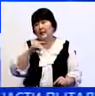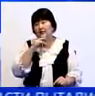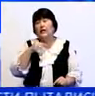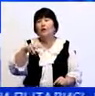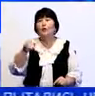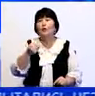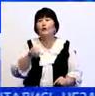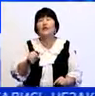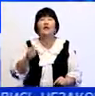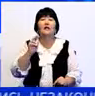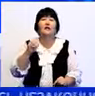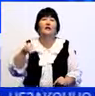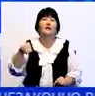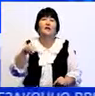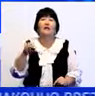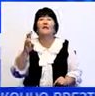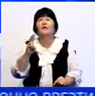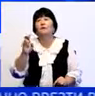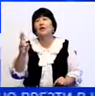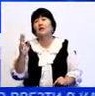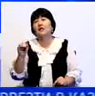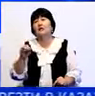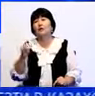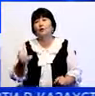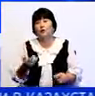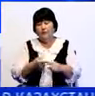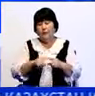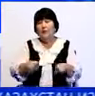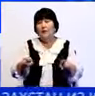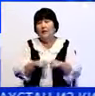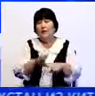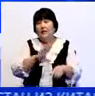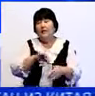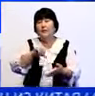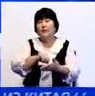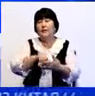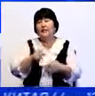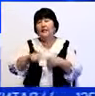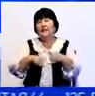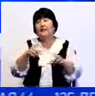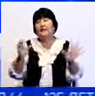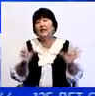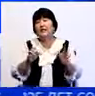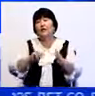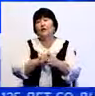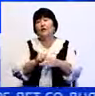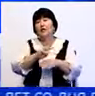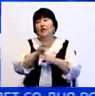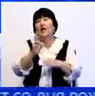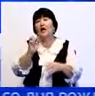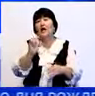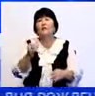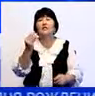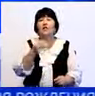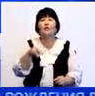муфтий Наурызбай Хажы Таганулла. Среди почетных гостей церемонии были также представитель династии хранительницы ключей священной Каабы